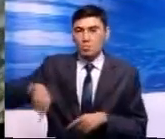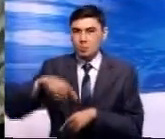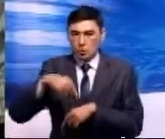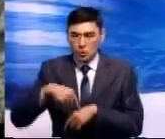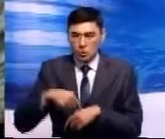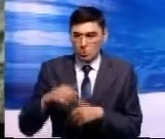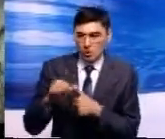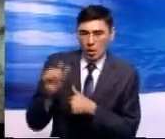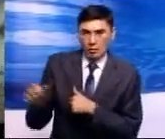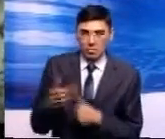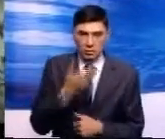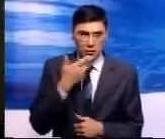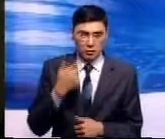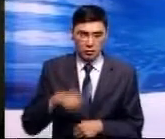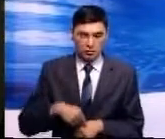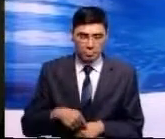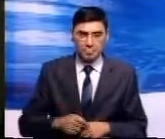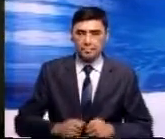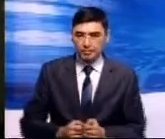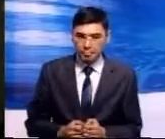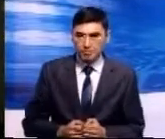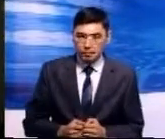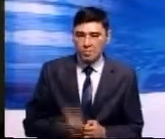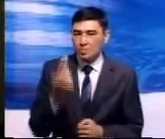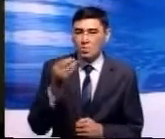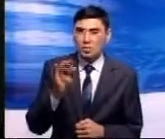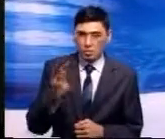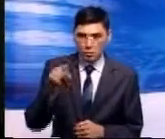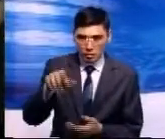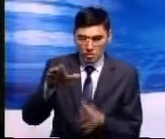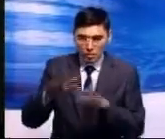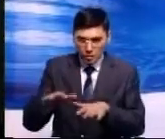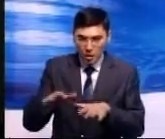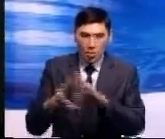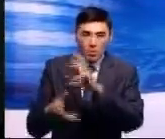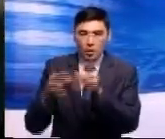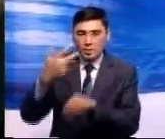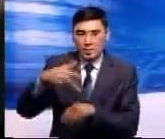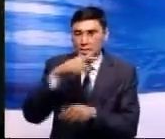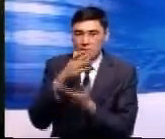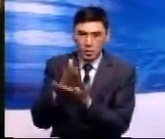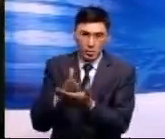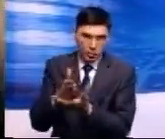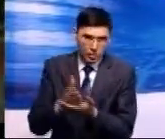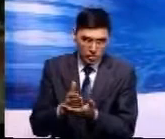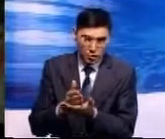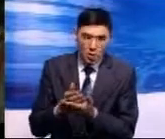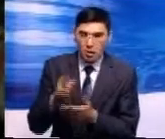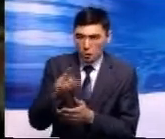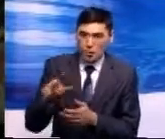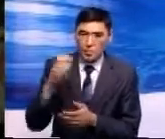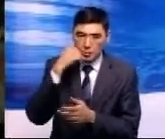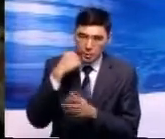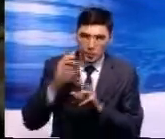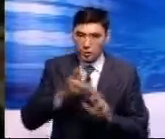мы не оторваны от жизни. Территориальный центр работает в городе на протяжении почти уже 30 лет. За это время он успел стать